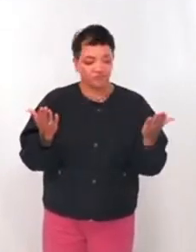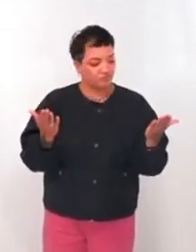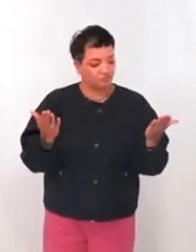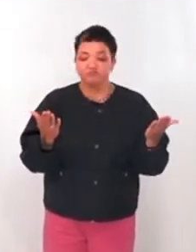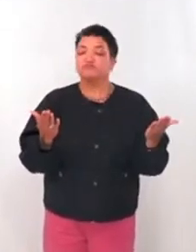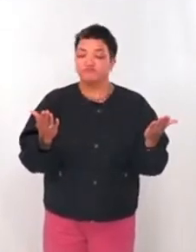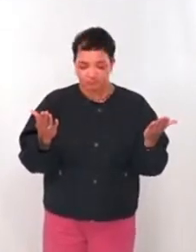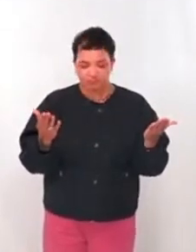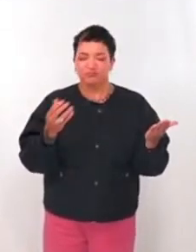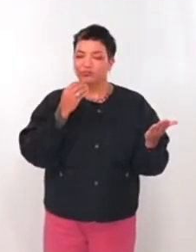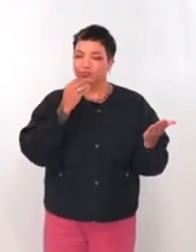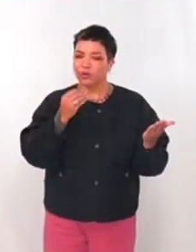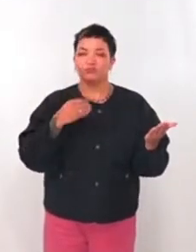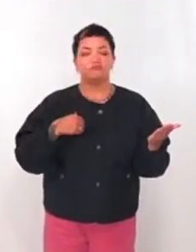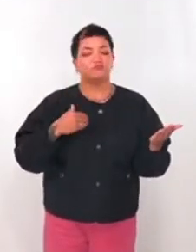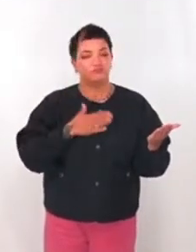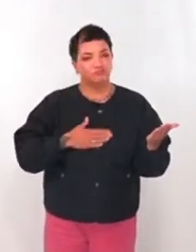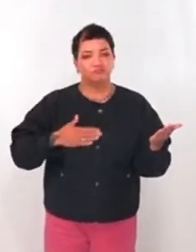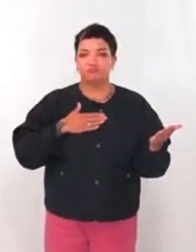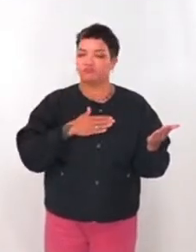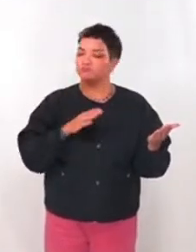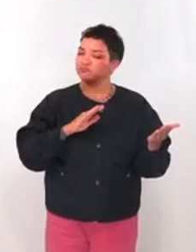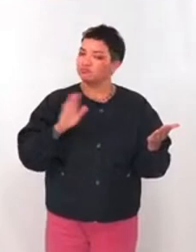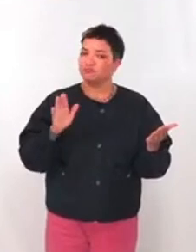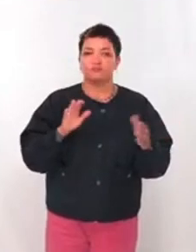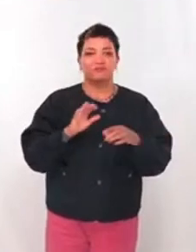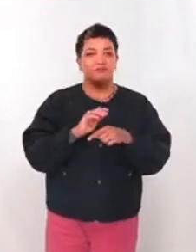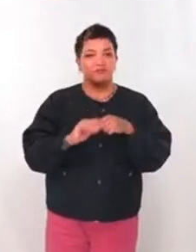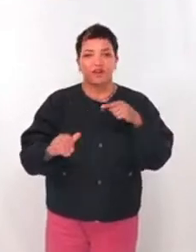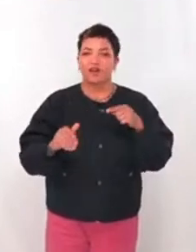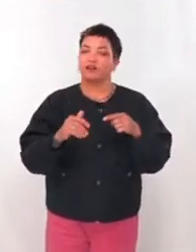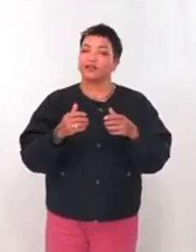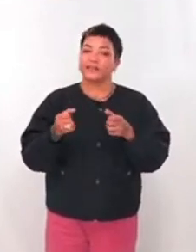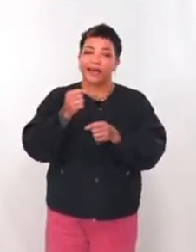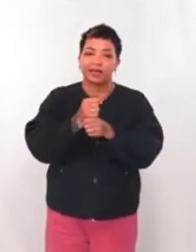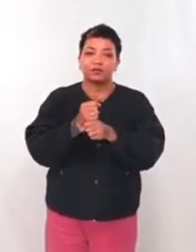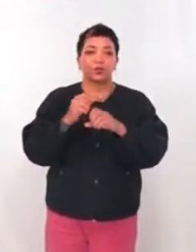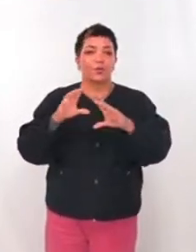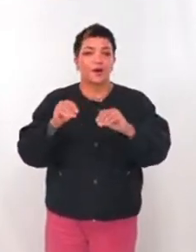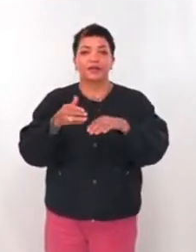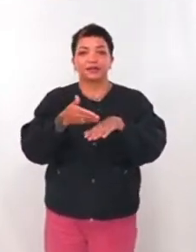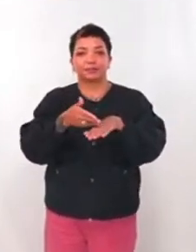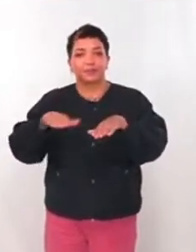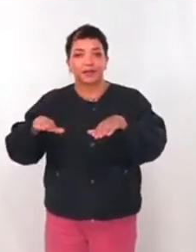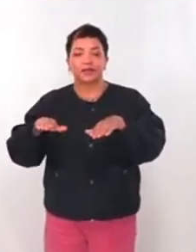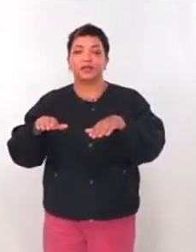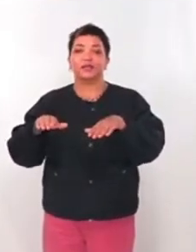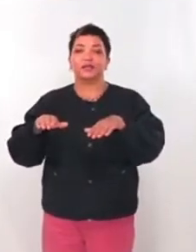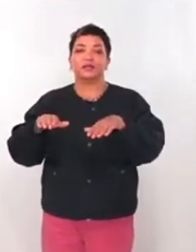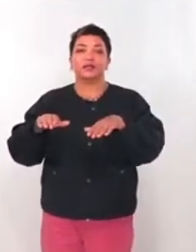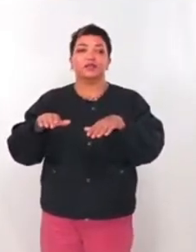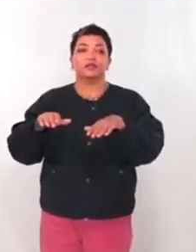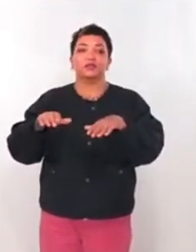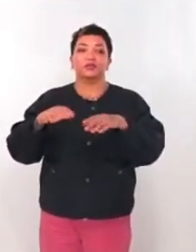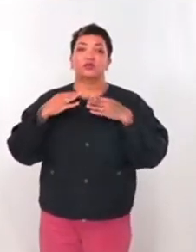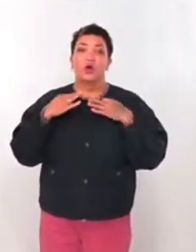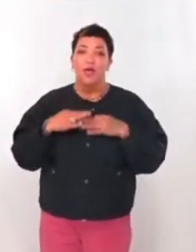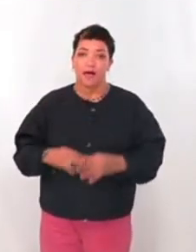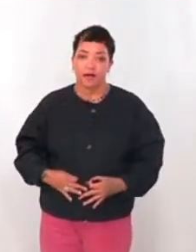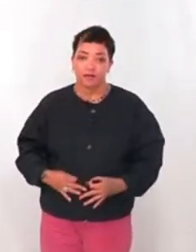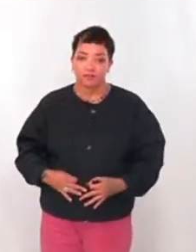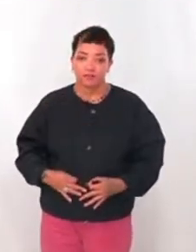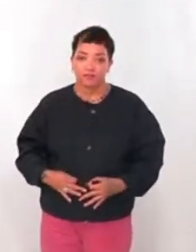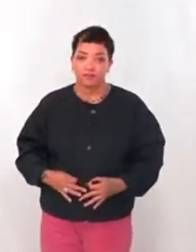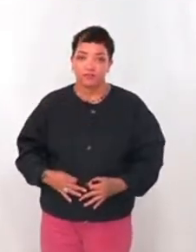ce soit sur les créations de places en périscolaire, que ce soit sur cette ambition